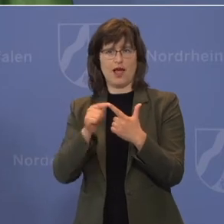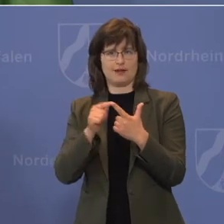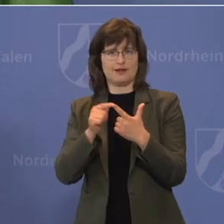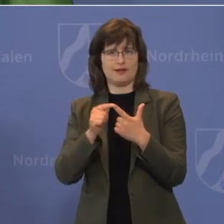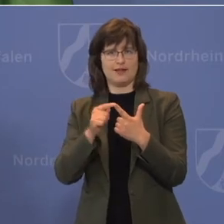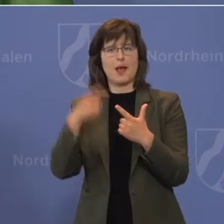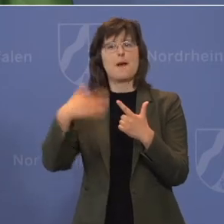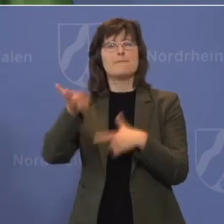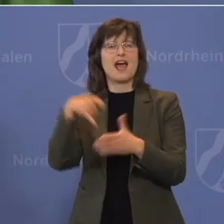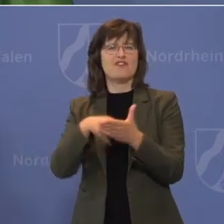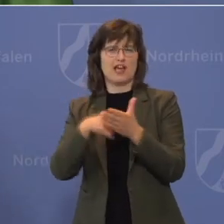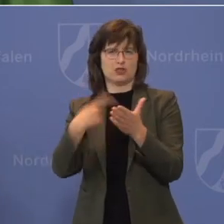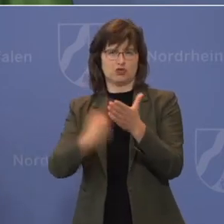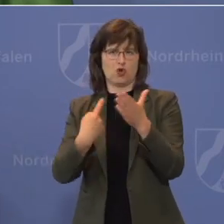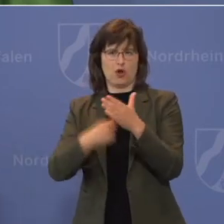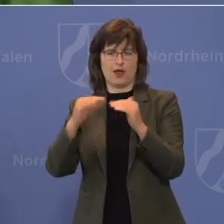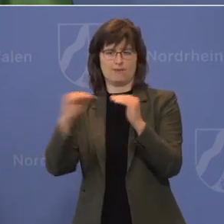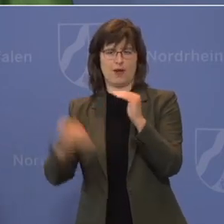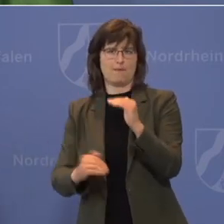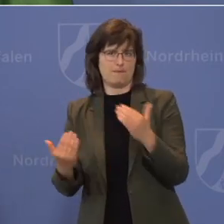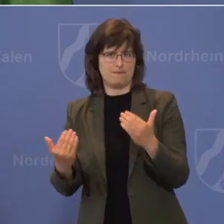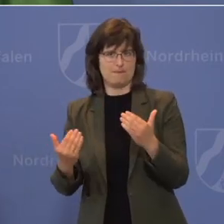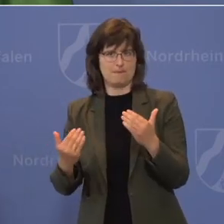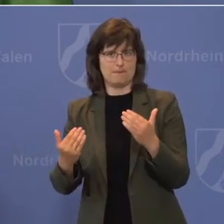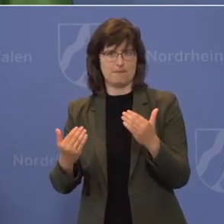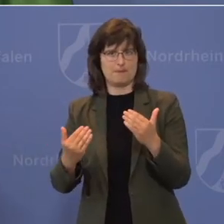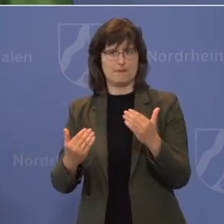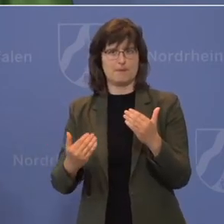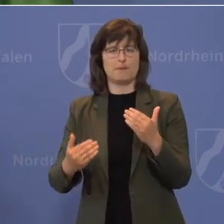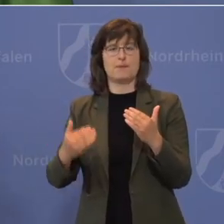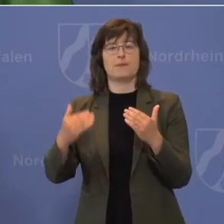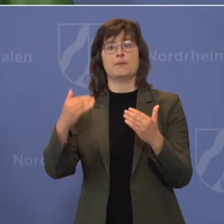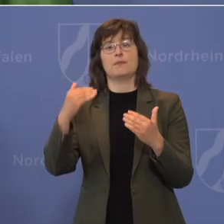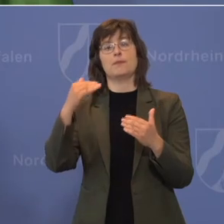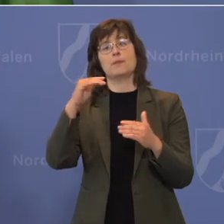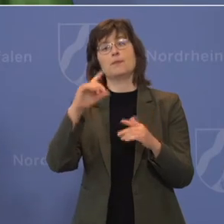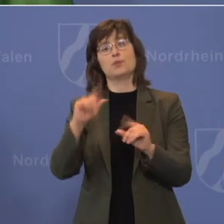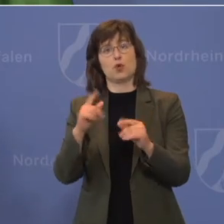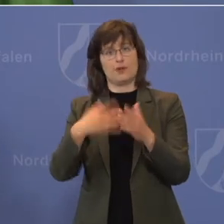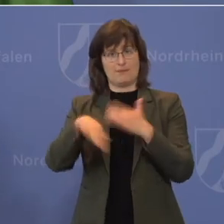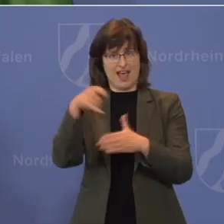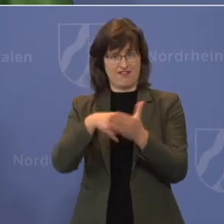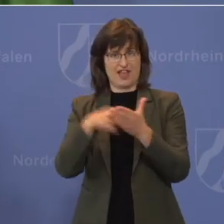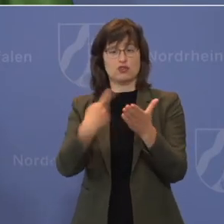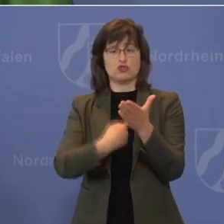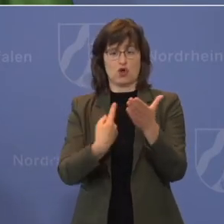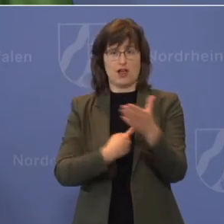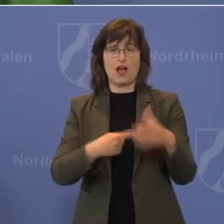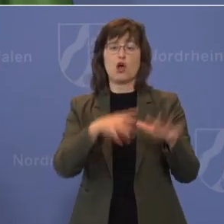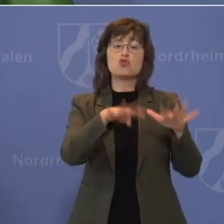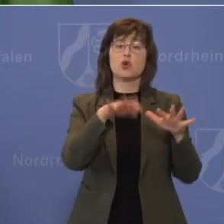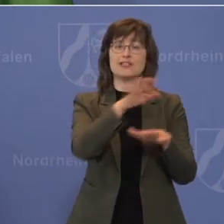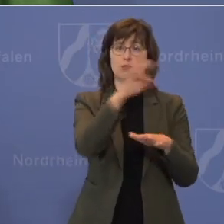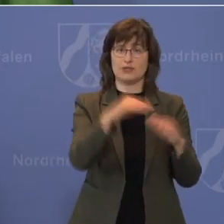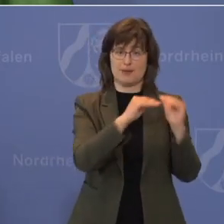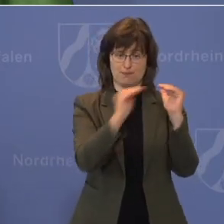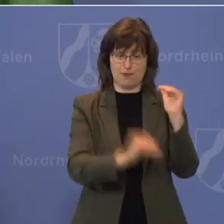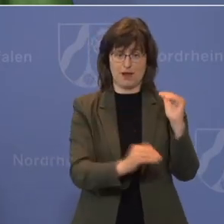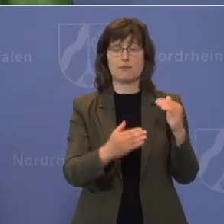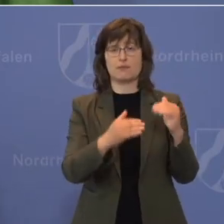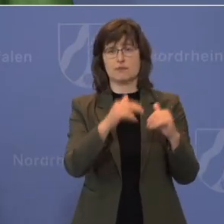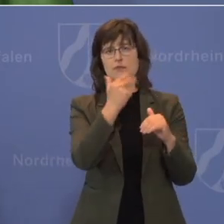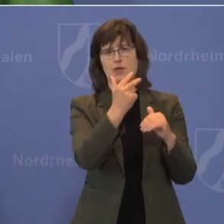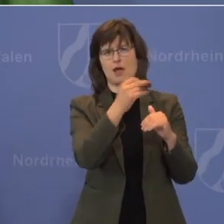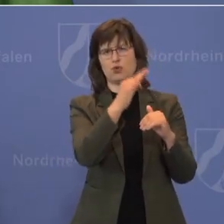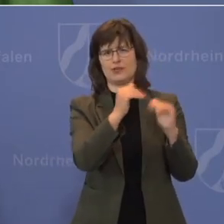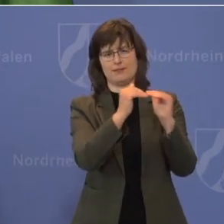nämlich die Mehrwertsteuer abzusenken, sowohl den 19% Mehrwertsteuersatz um 3 Punkte